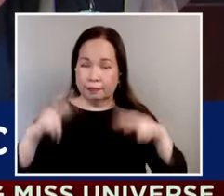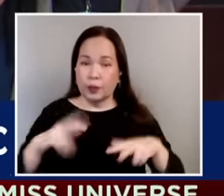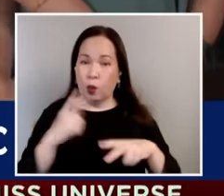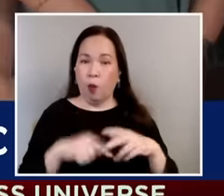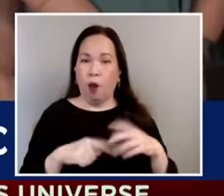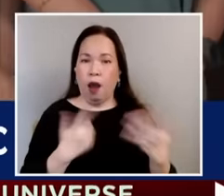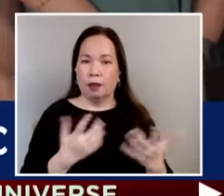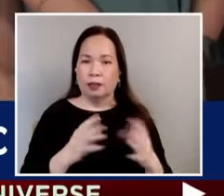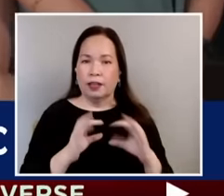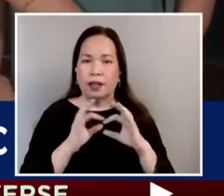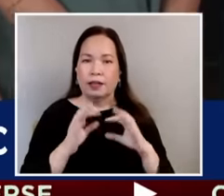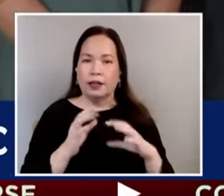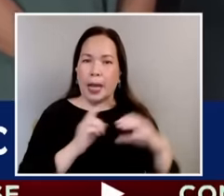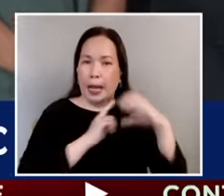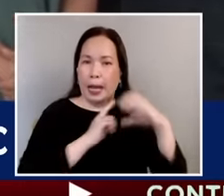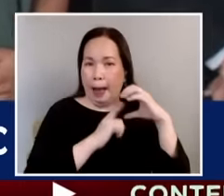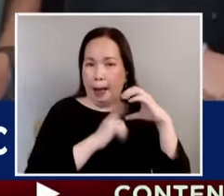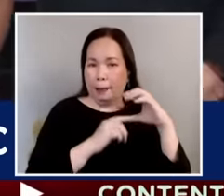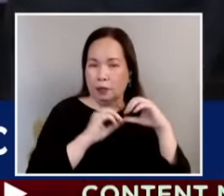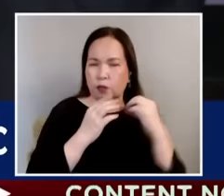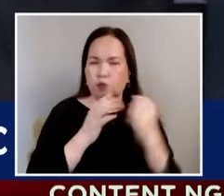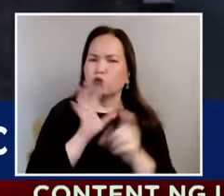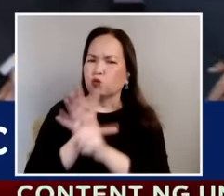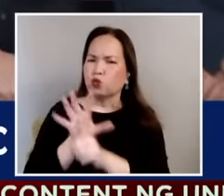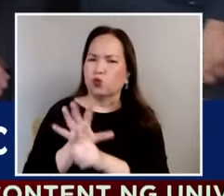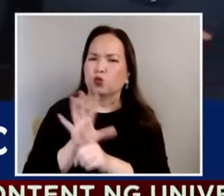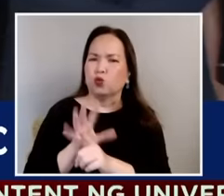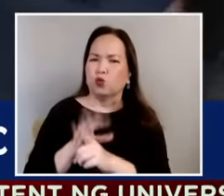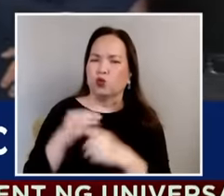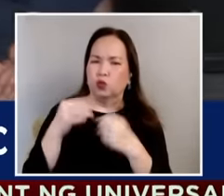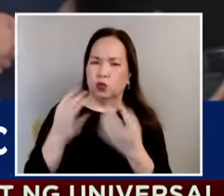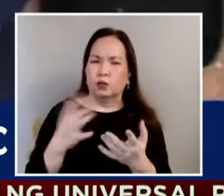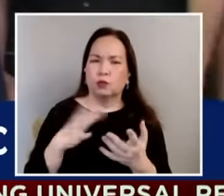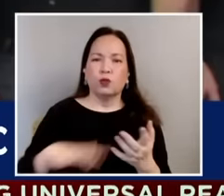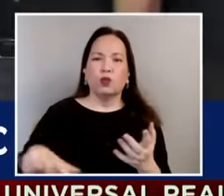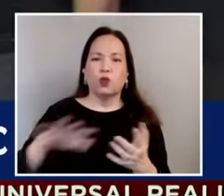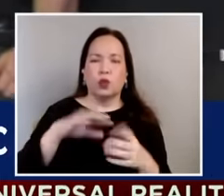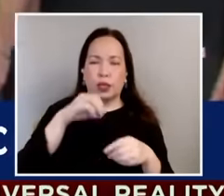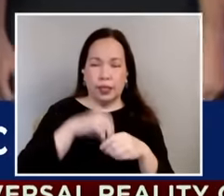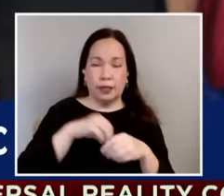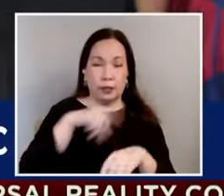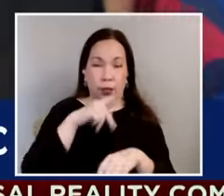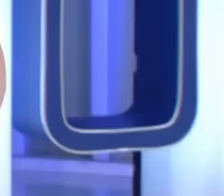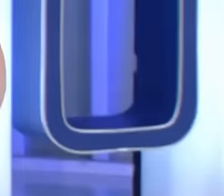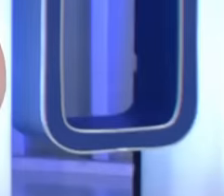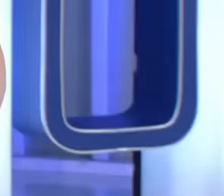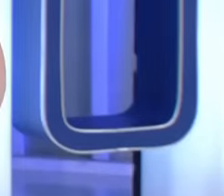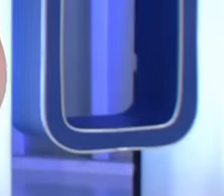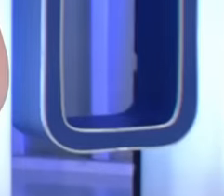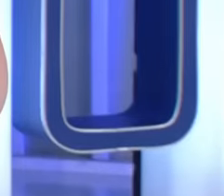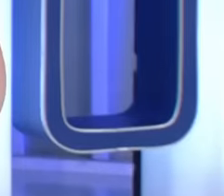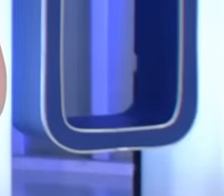Network bilang isa sa mga nangungunang content provider sa loob at labas ng bansa.